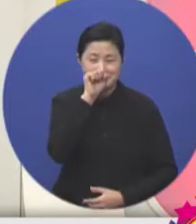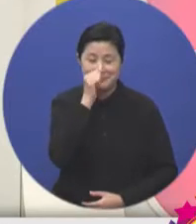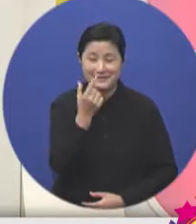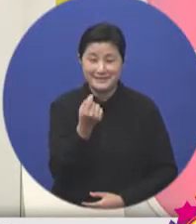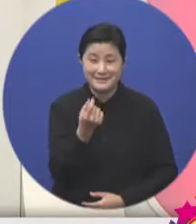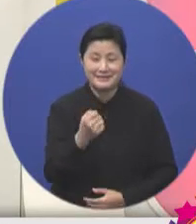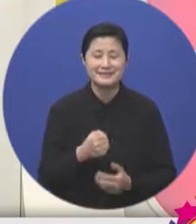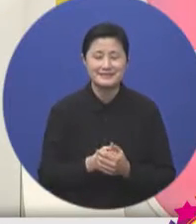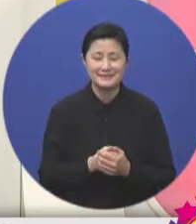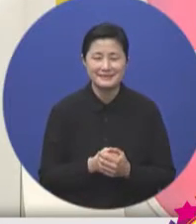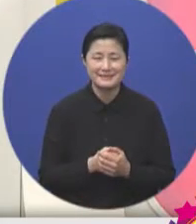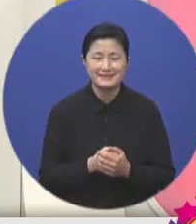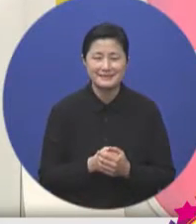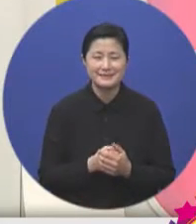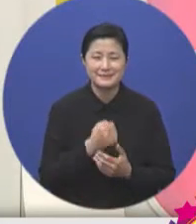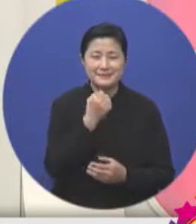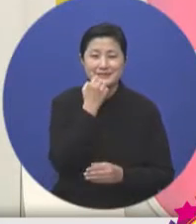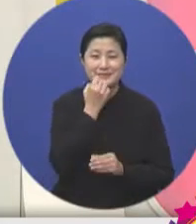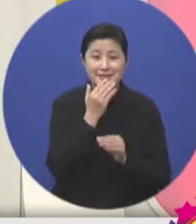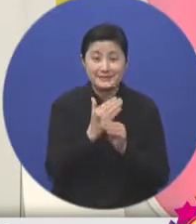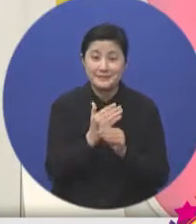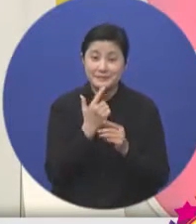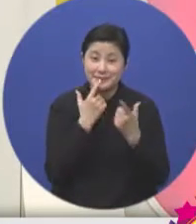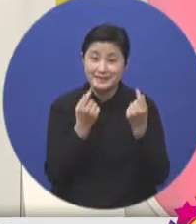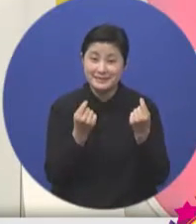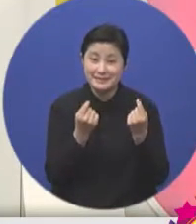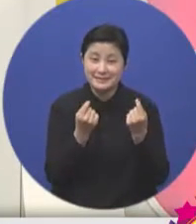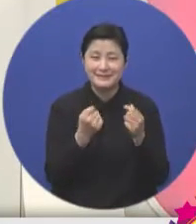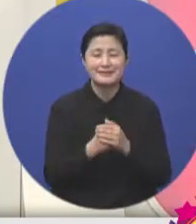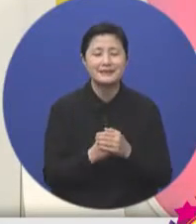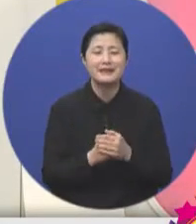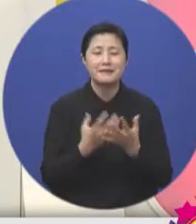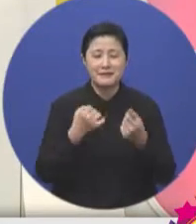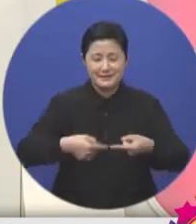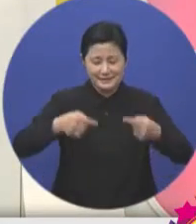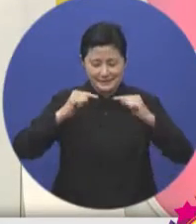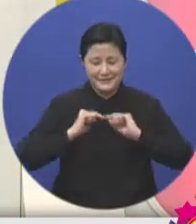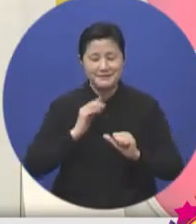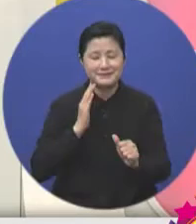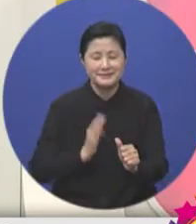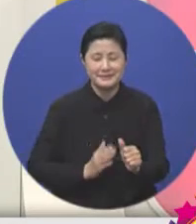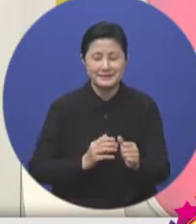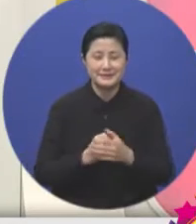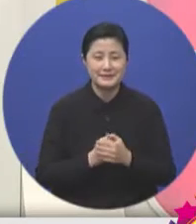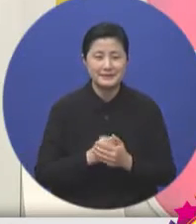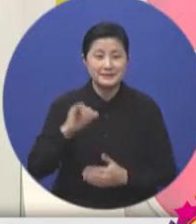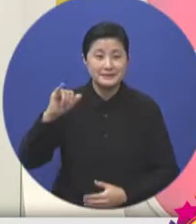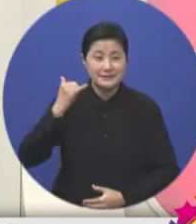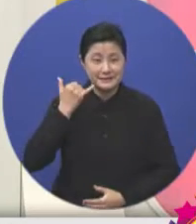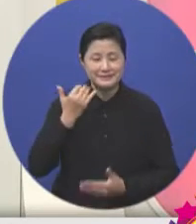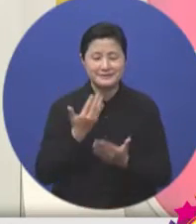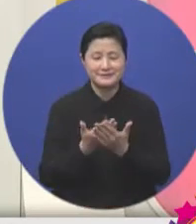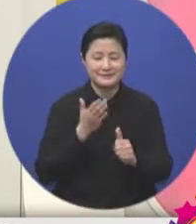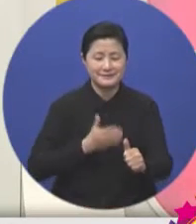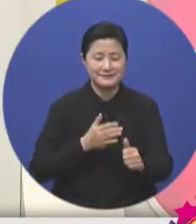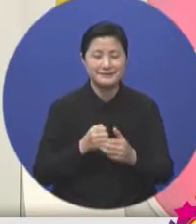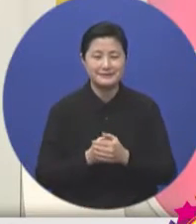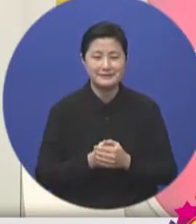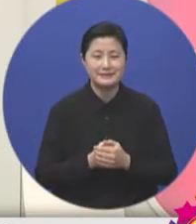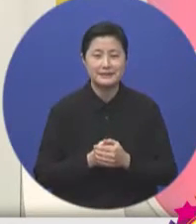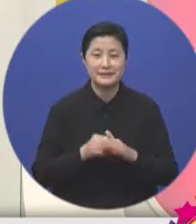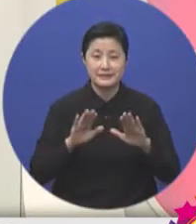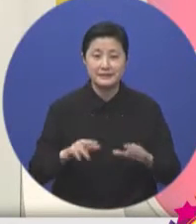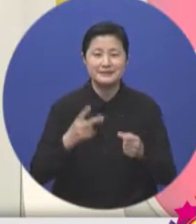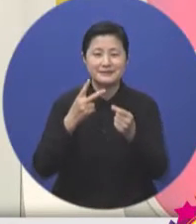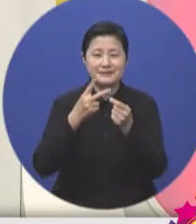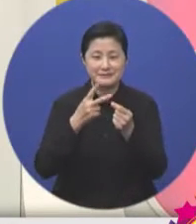아, 그래요? 맞나? 자, 퀴즈 많이 많이 참여해 주시고요. 지금 전화 주시기 바랍니다. 자,